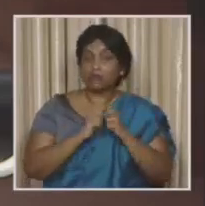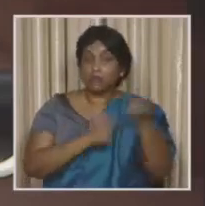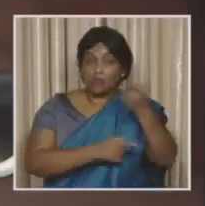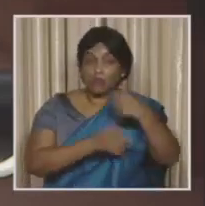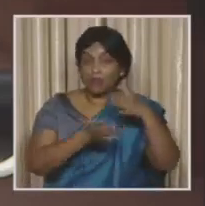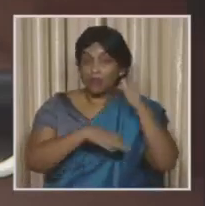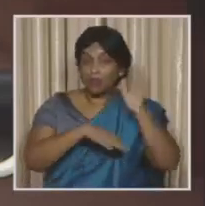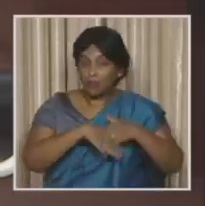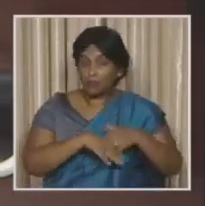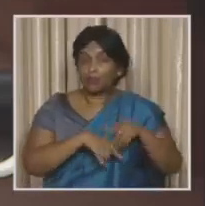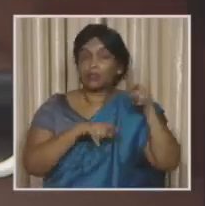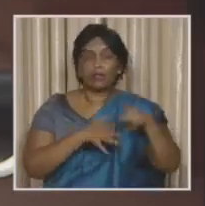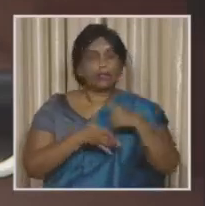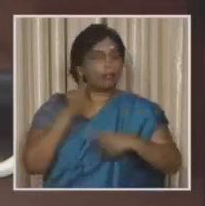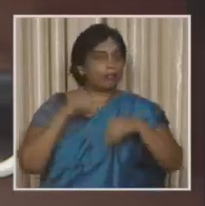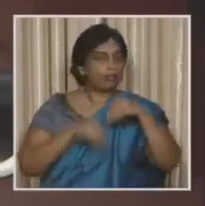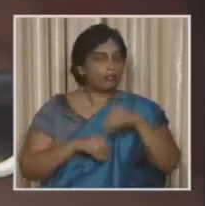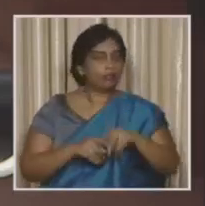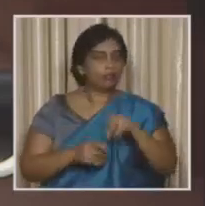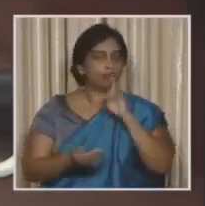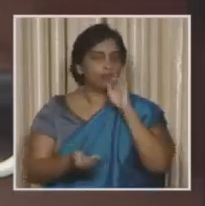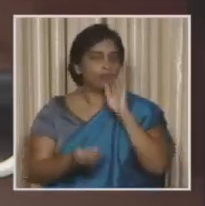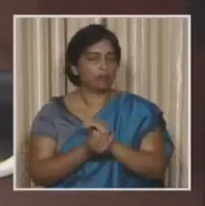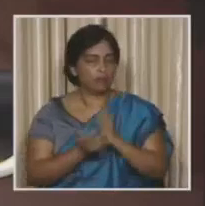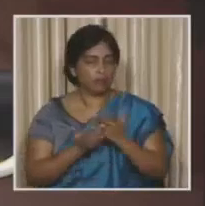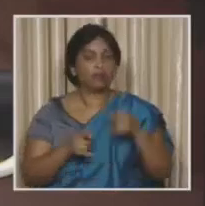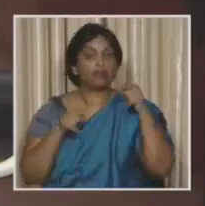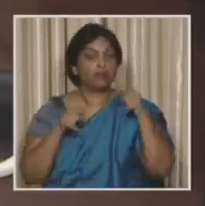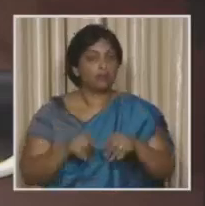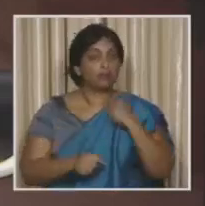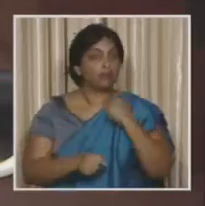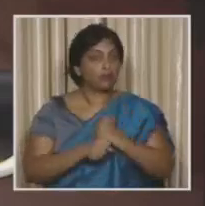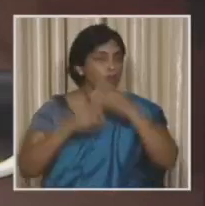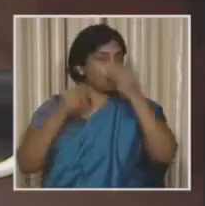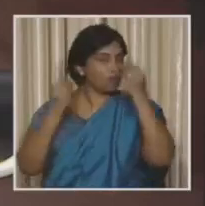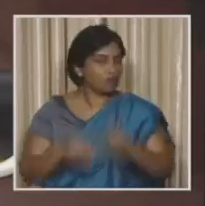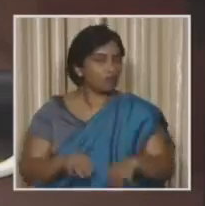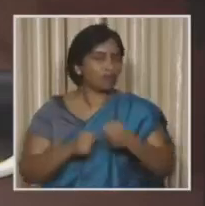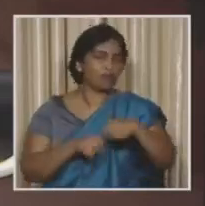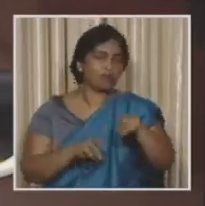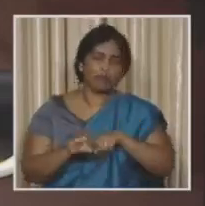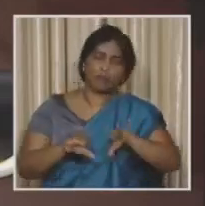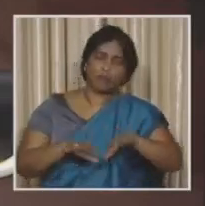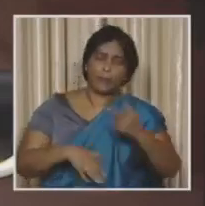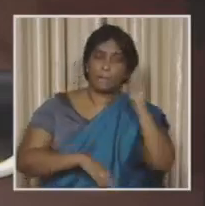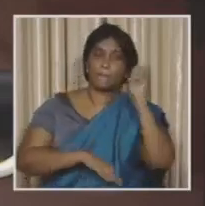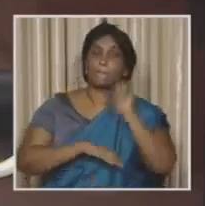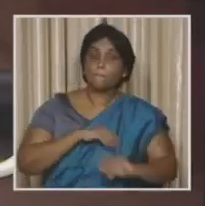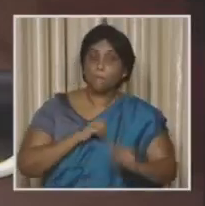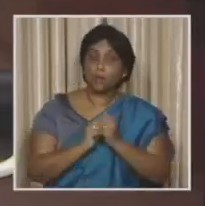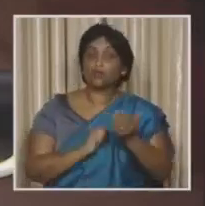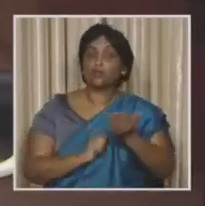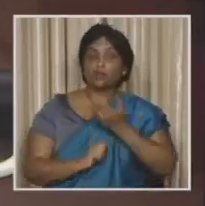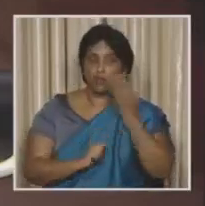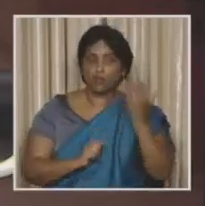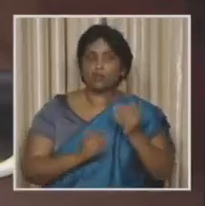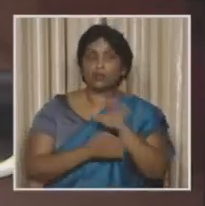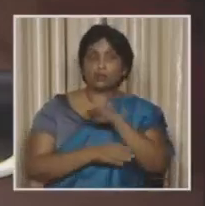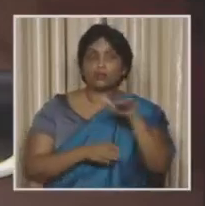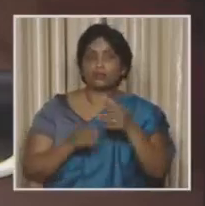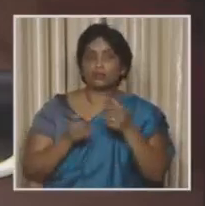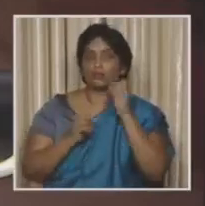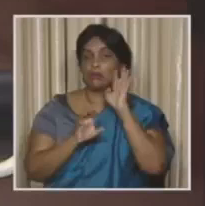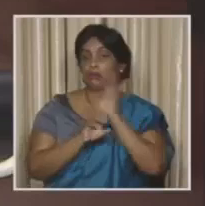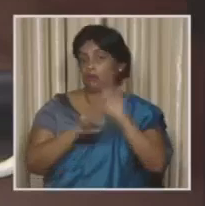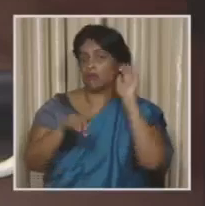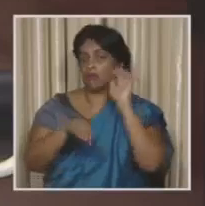විඳිතයන්ටත් මෙම දේශපාලන අනාගතතාවයත් මෙම රාජ්‍ය බිඳවැටීම සඳහා ඕනෑම වෙලාවක කුමන්ත්‍රණ නැගීමට දෙන හැකියාවක් සමාජය තුළ ඉදිරියව